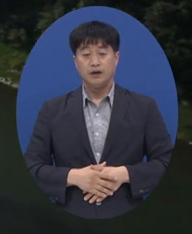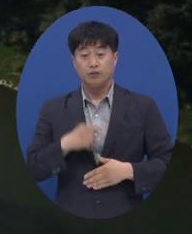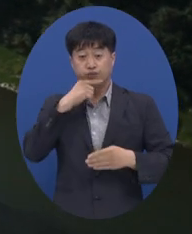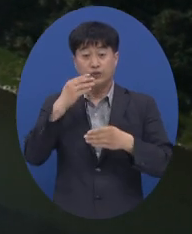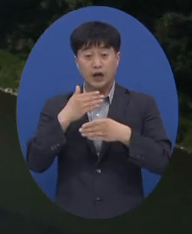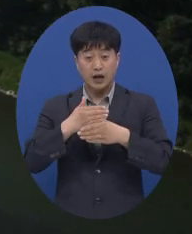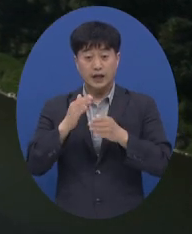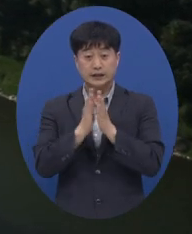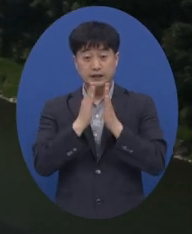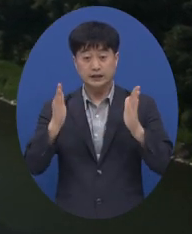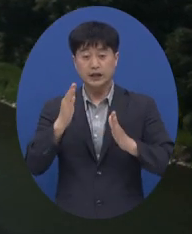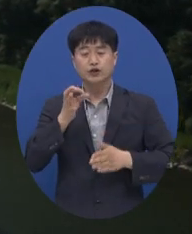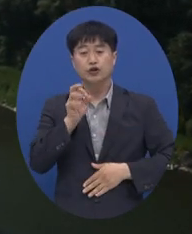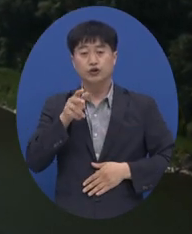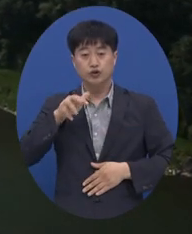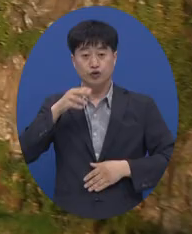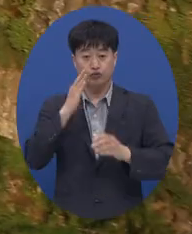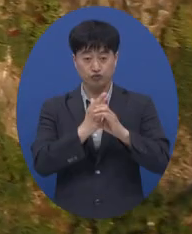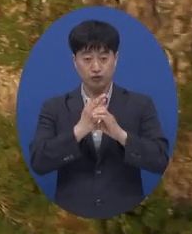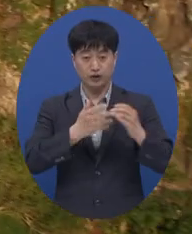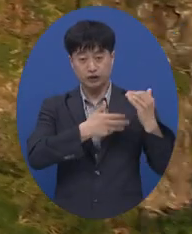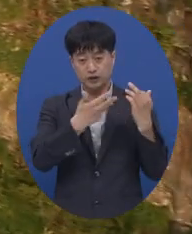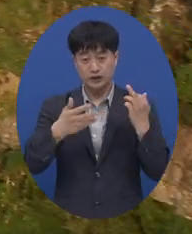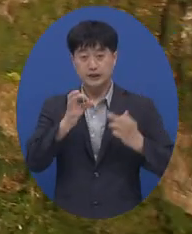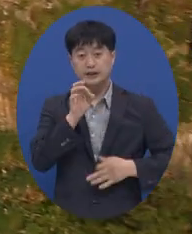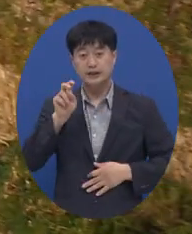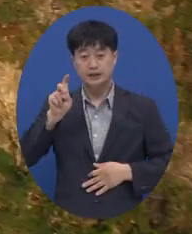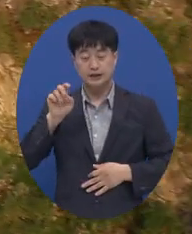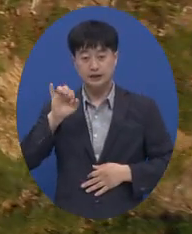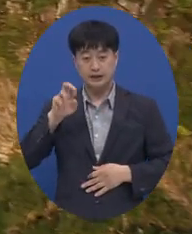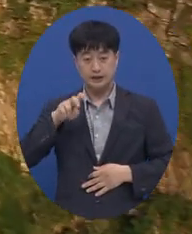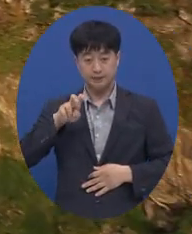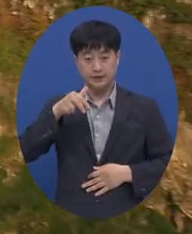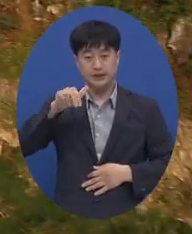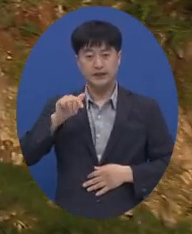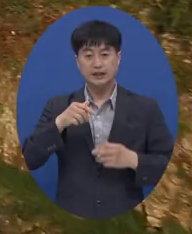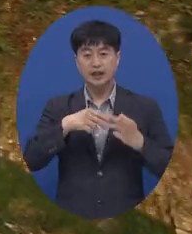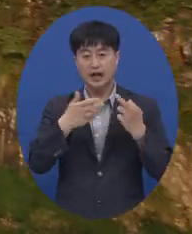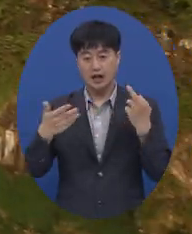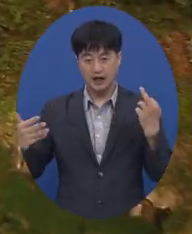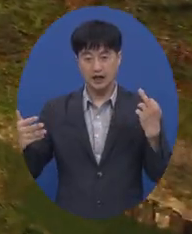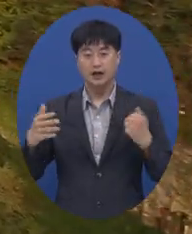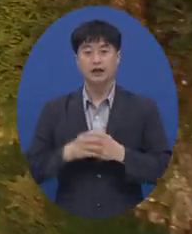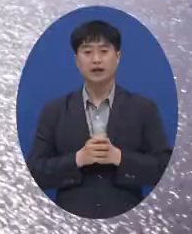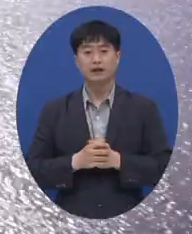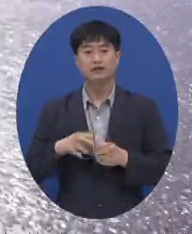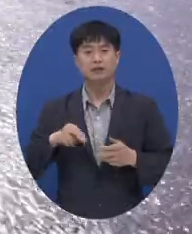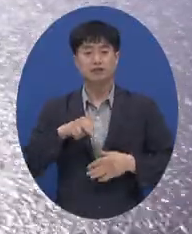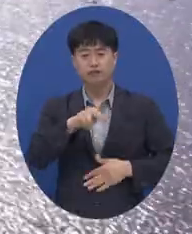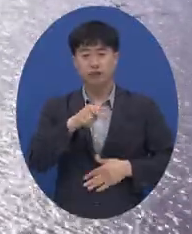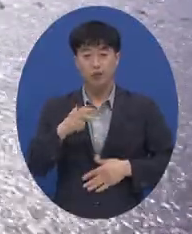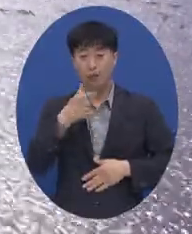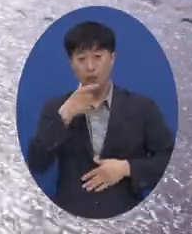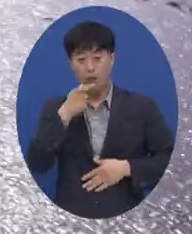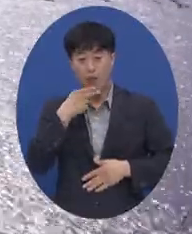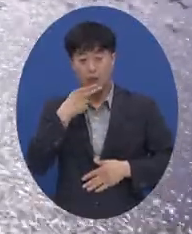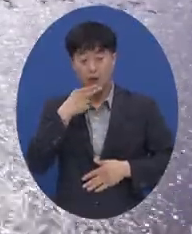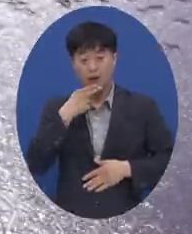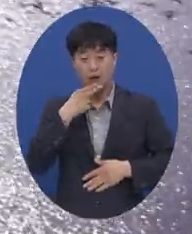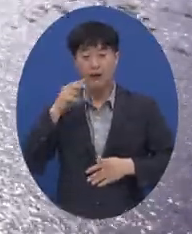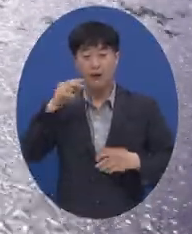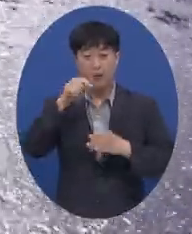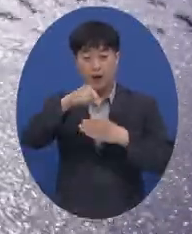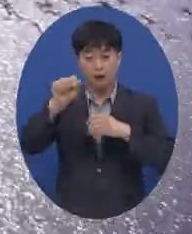북한에서 시작해 경기도 연천군 중심부로 흐르는 임진강. 사람의 발길이 적은 접경지역으로 야생동물의